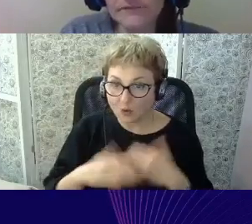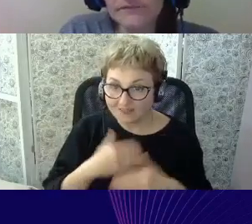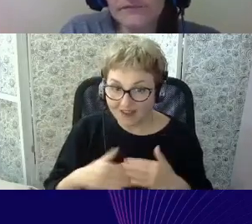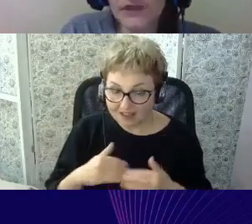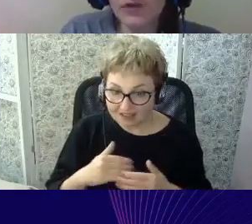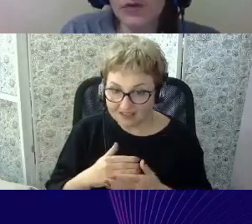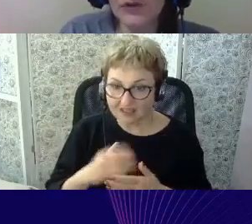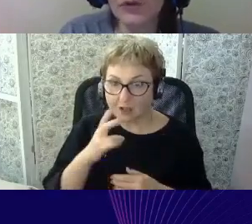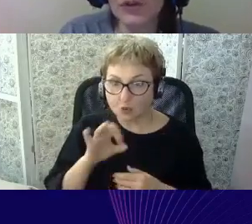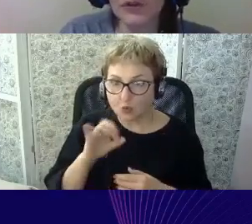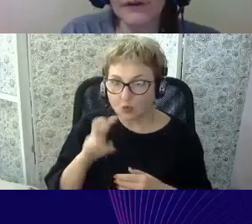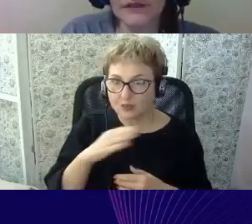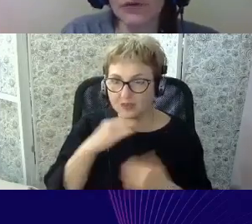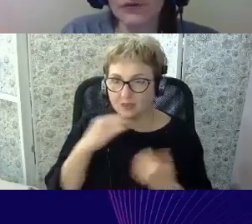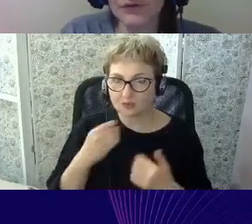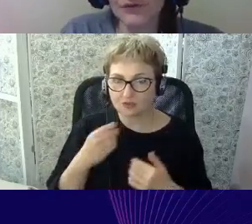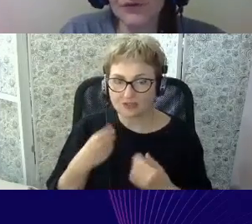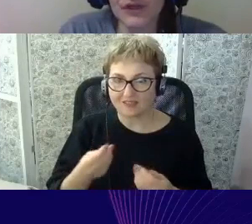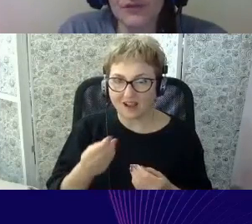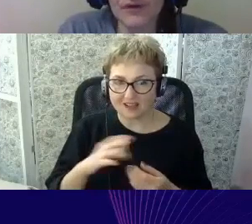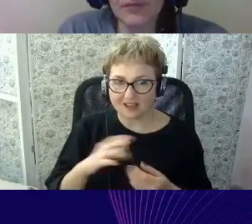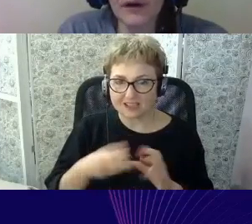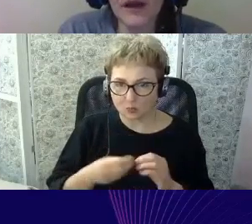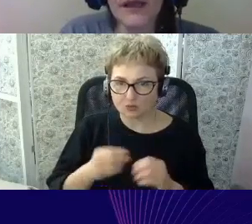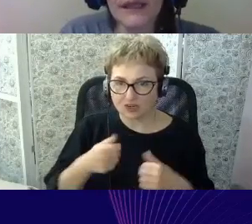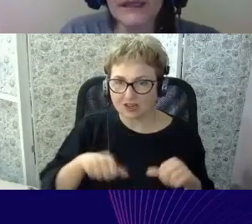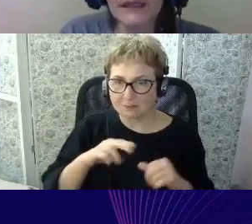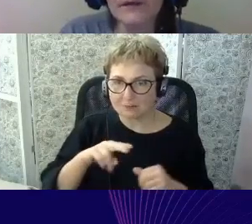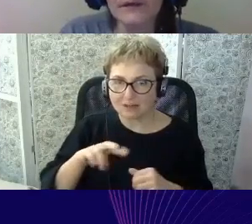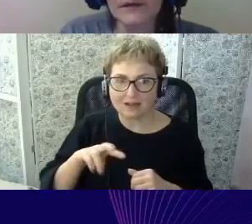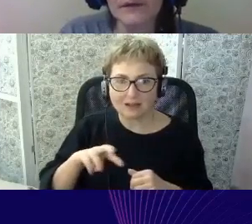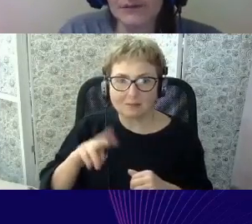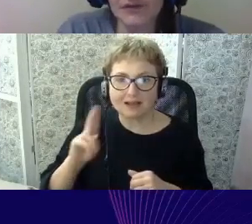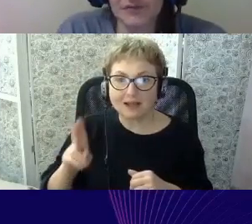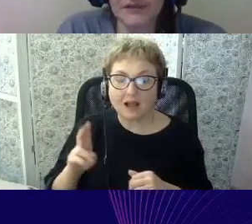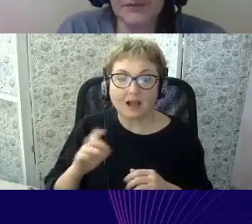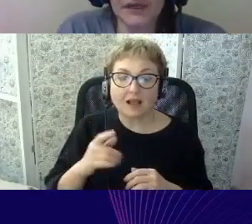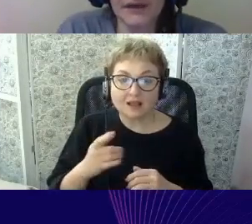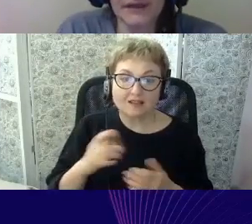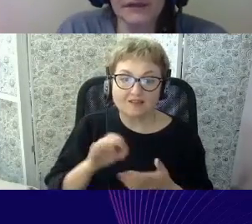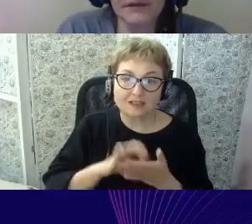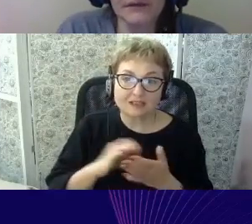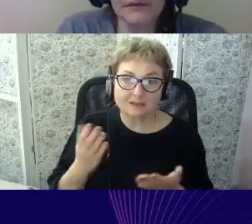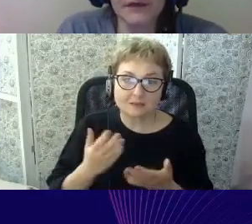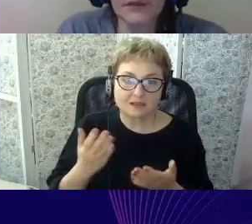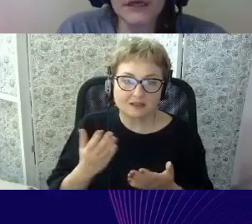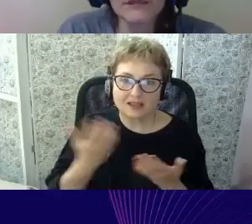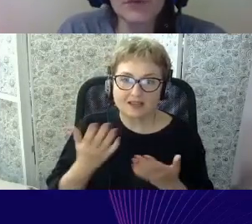инвалидности, но он не хочет давать какое-то заключение по МПК или вообще, в принципе, да,